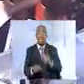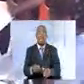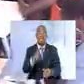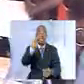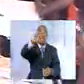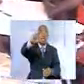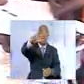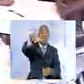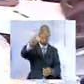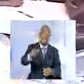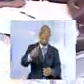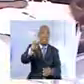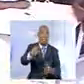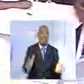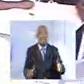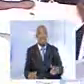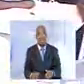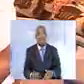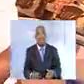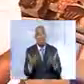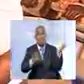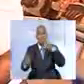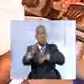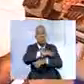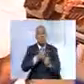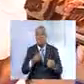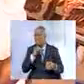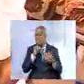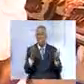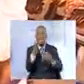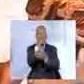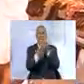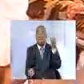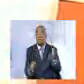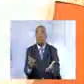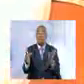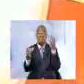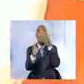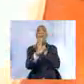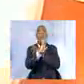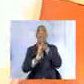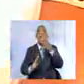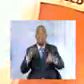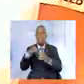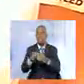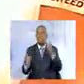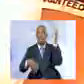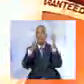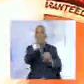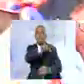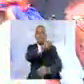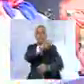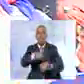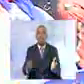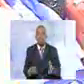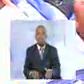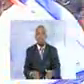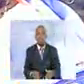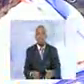de nombreux malades qui manquent de sang et de produits sanguins dans les différents hôpitaux du pays. Par dizaines, des femmes de